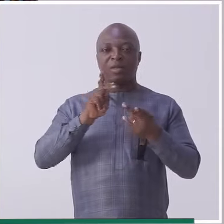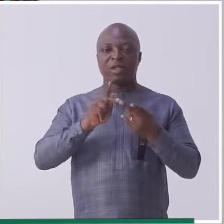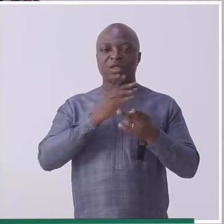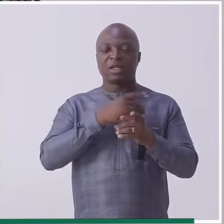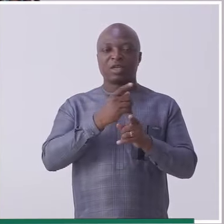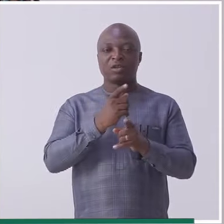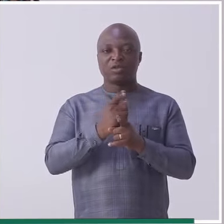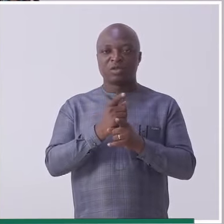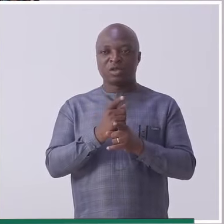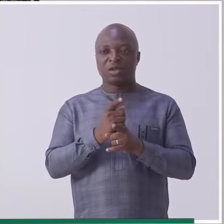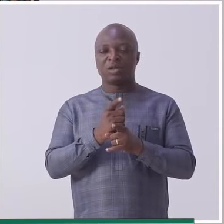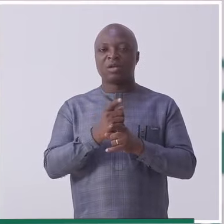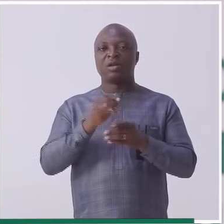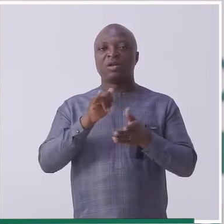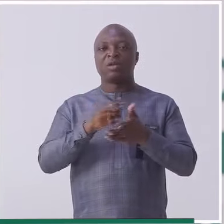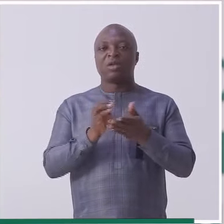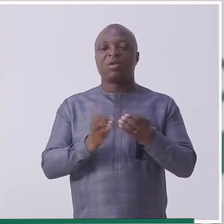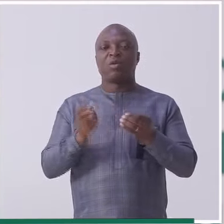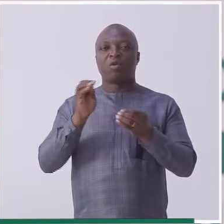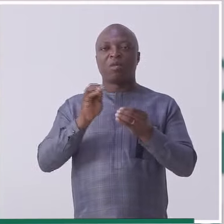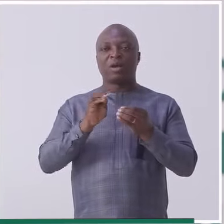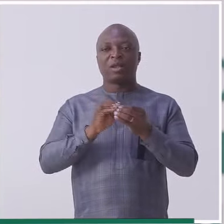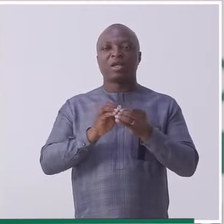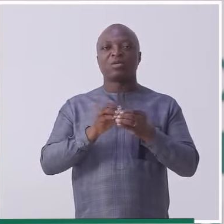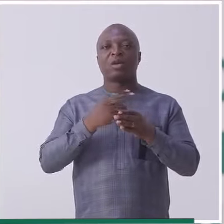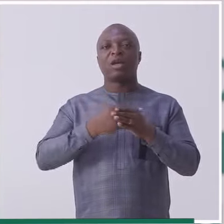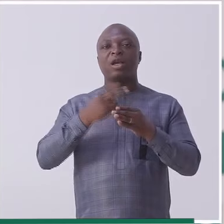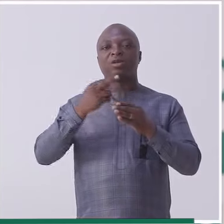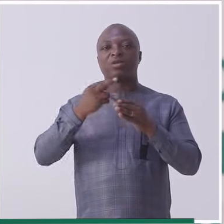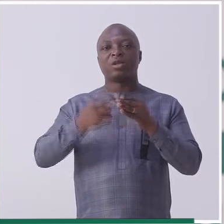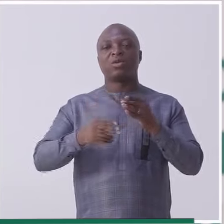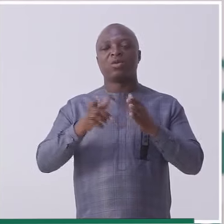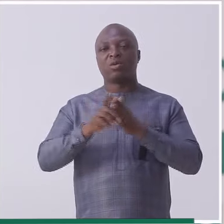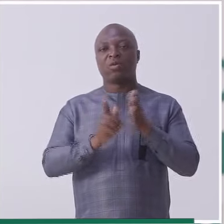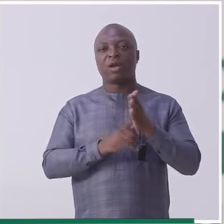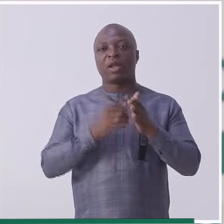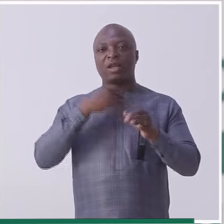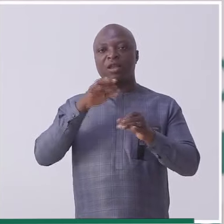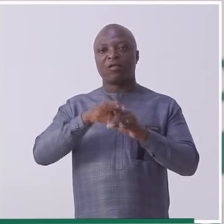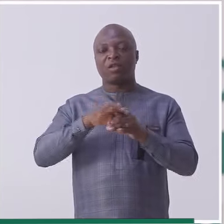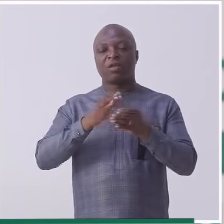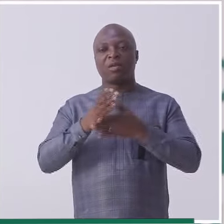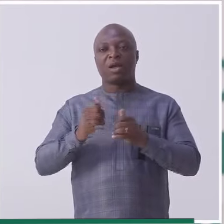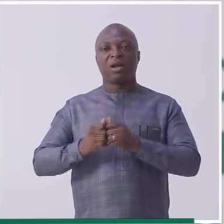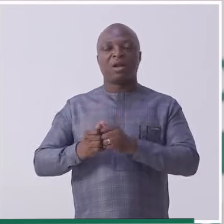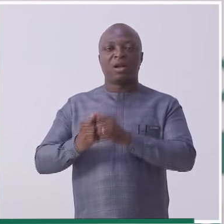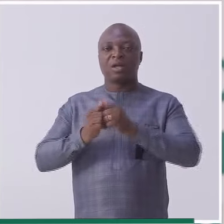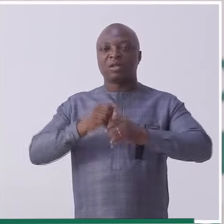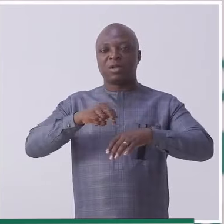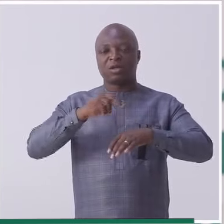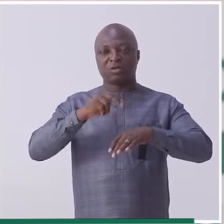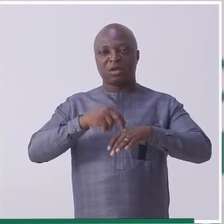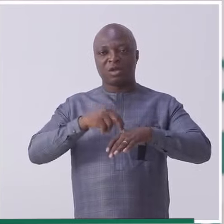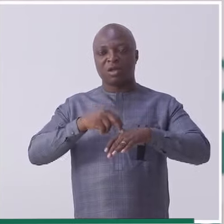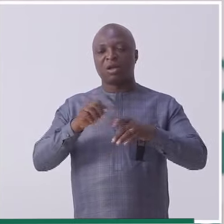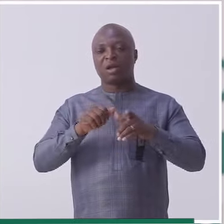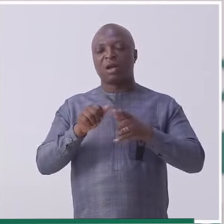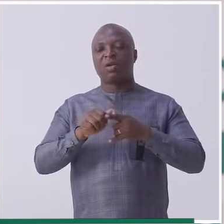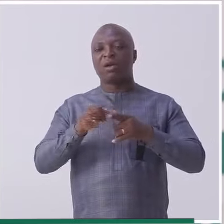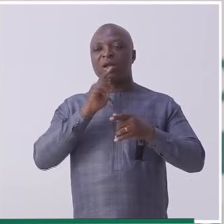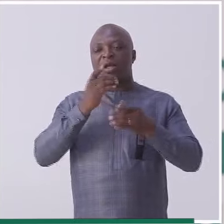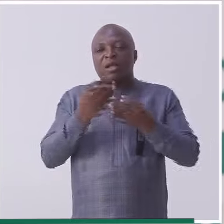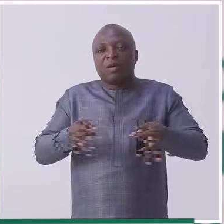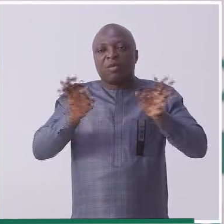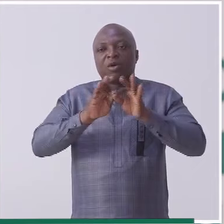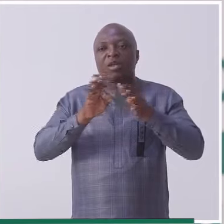exact, cette augmentation résulte d'une loi qui a été votée par l'Assemblée nationale. Alors, il est